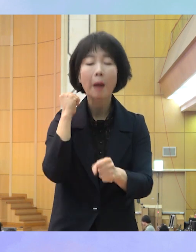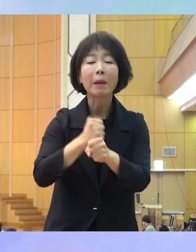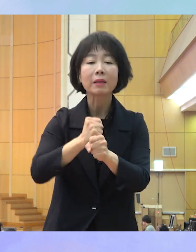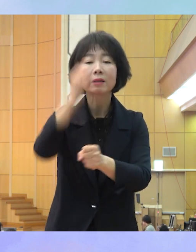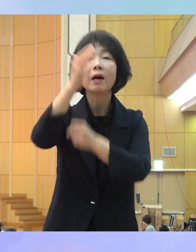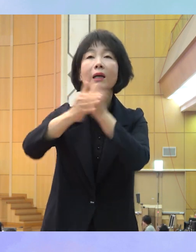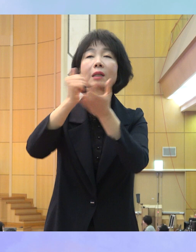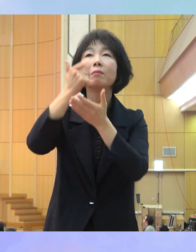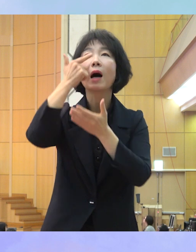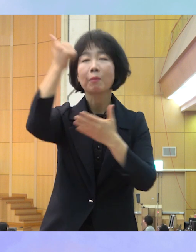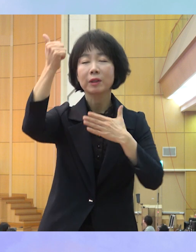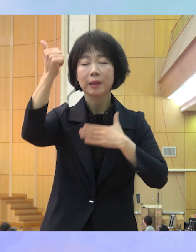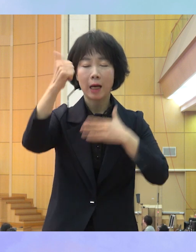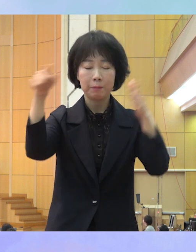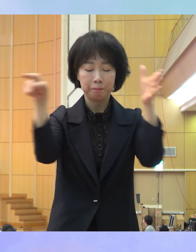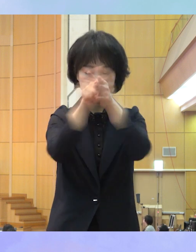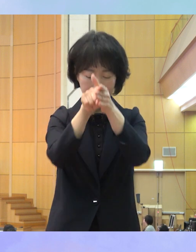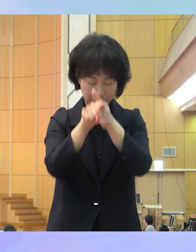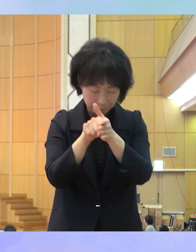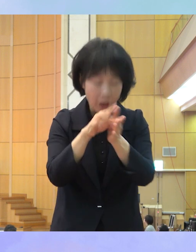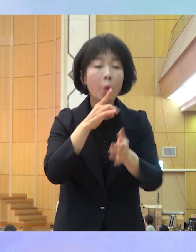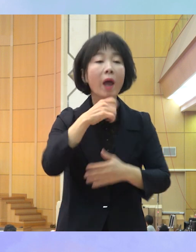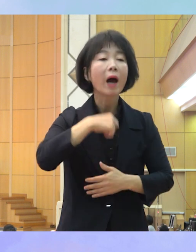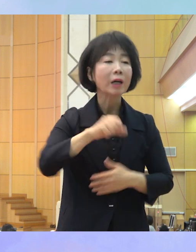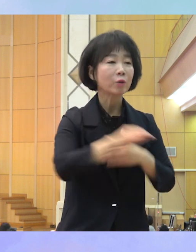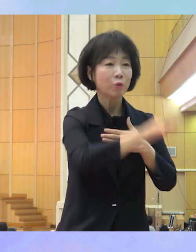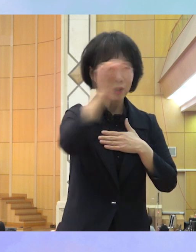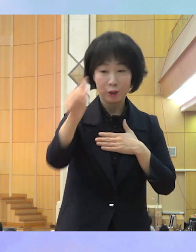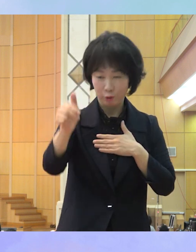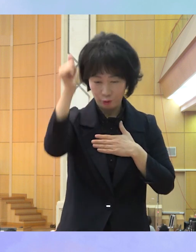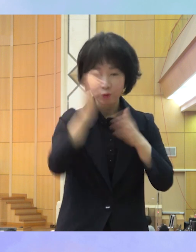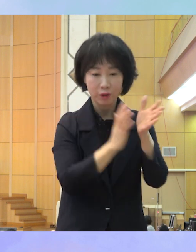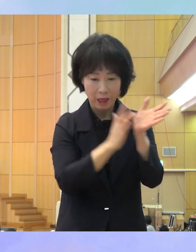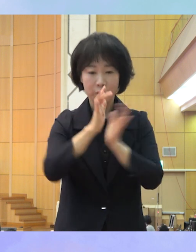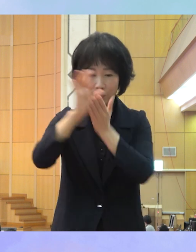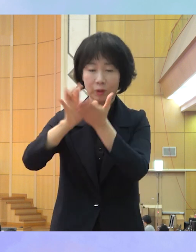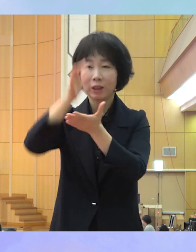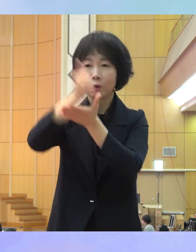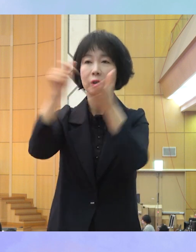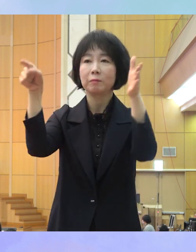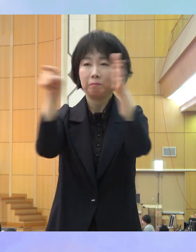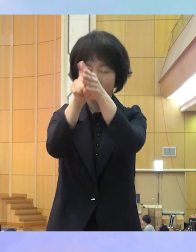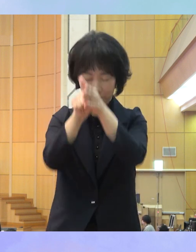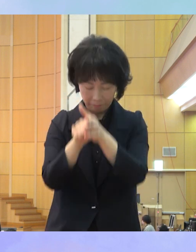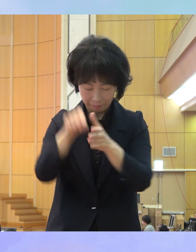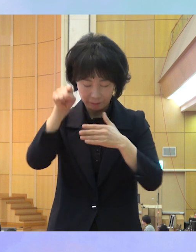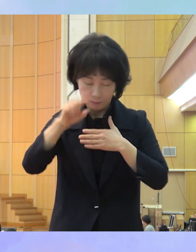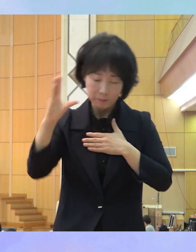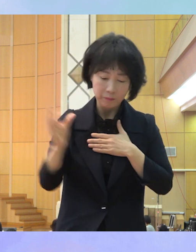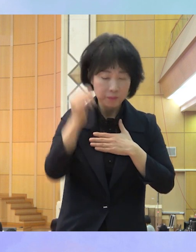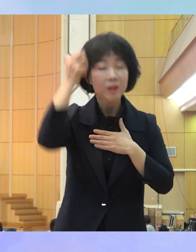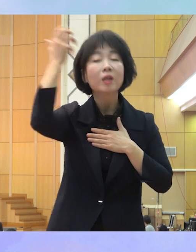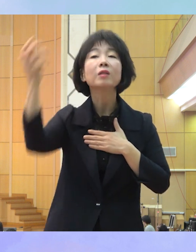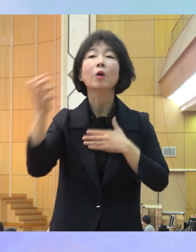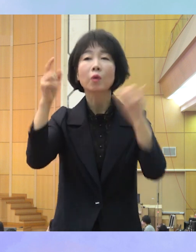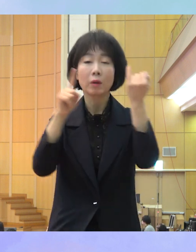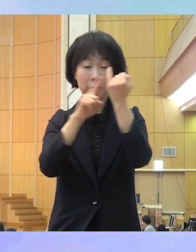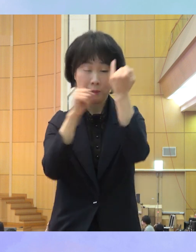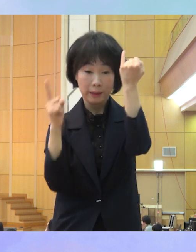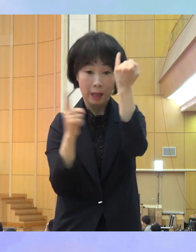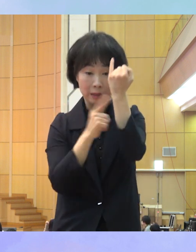하나님 아버지를 내가 믿사오며 그 외아들 우리 주 예수 그리스도를 믿사오니 이는